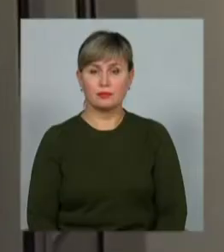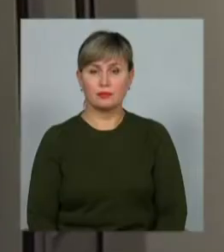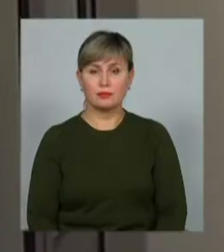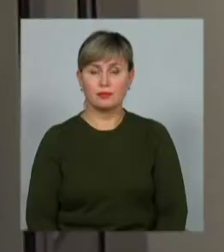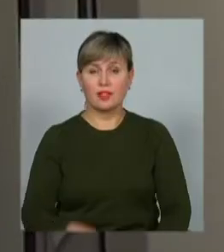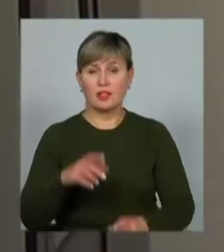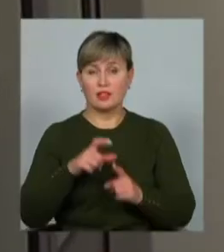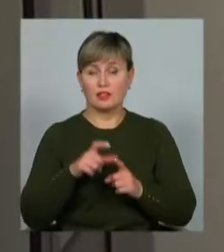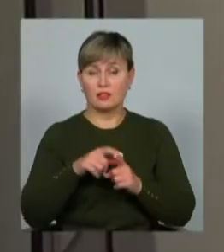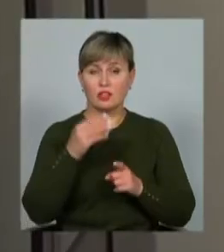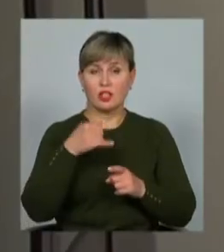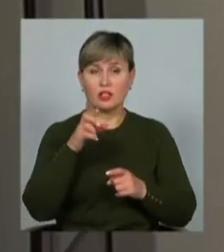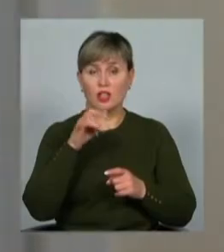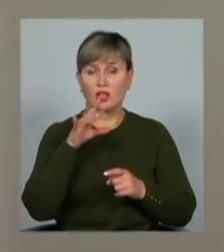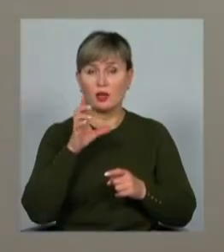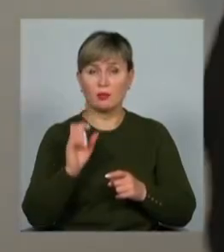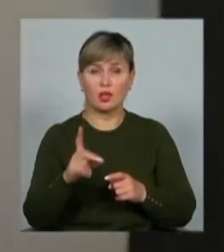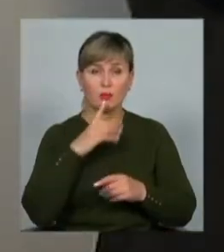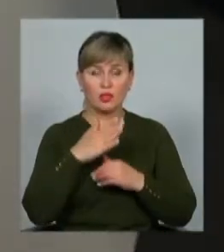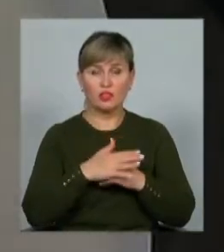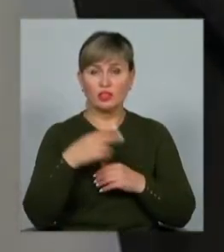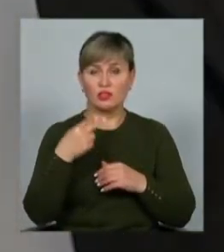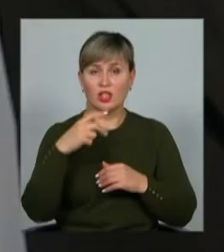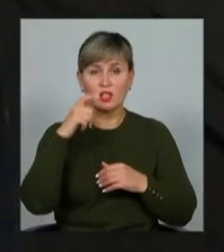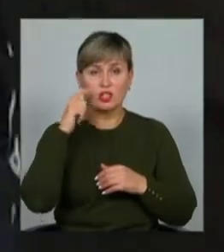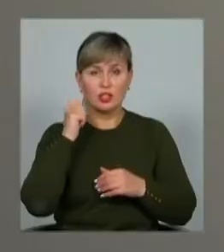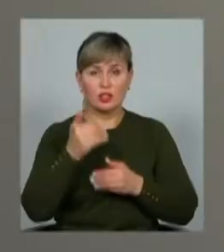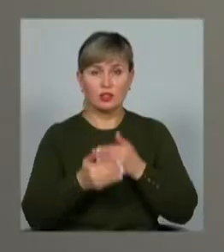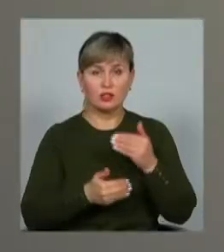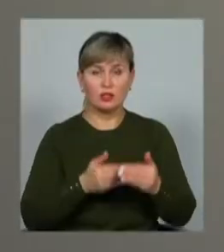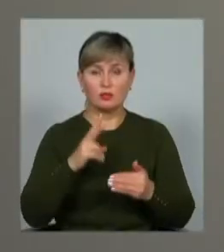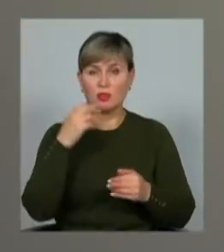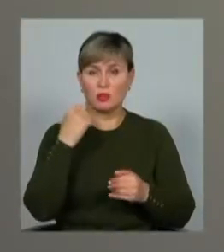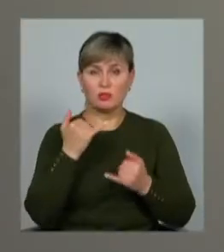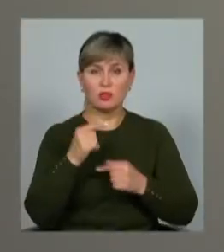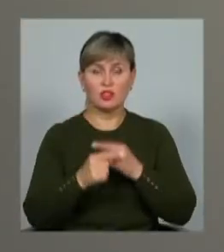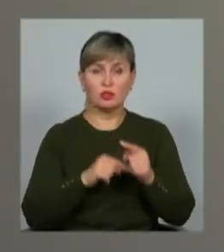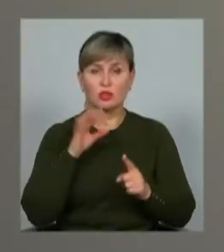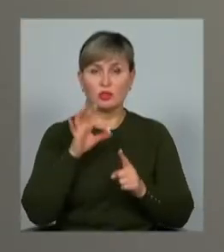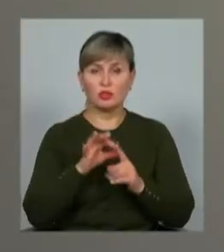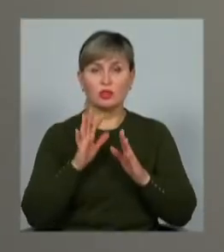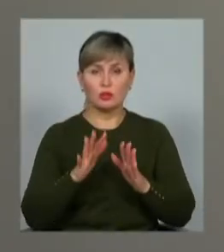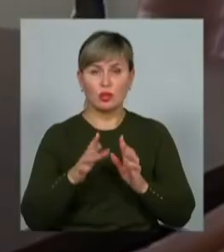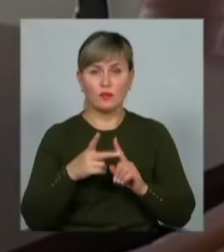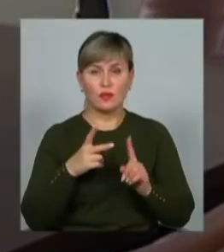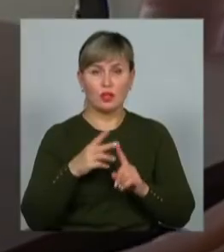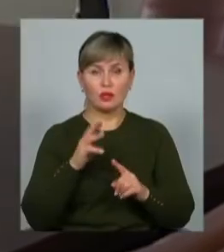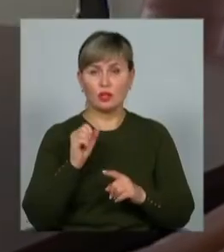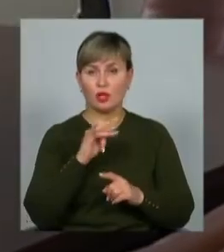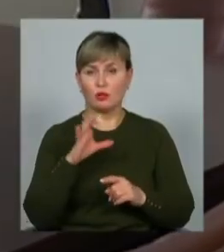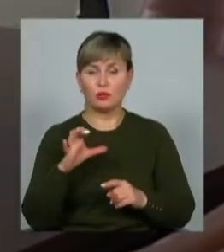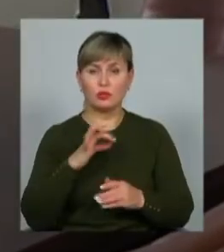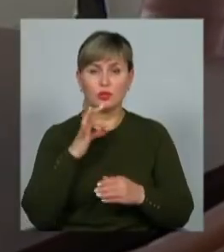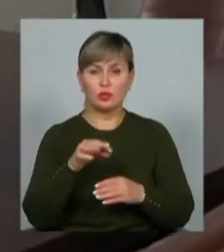По словам Жайдарбека Кунгужинова, почти 20 лет он шел к победе. Теперь следующая цель – только второй «Таурус». Отметим,